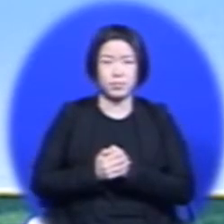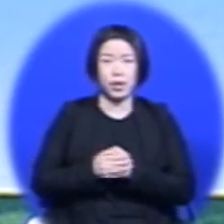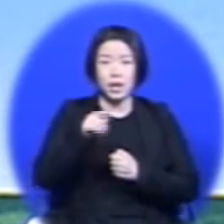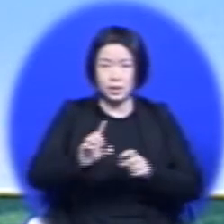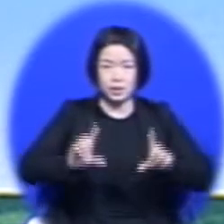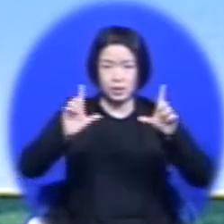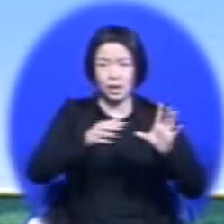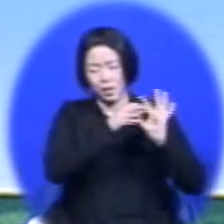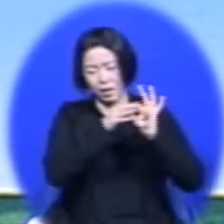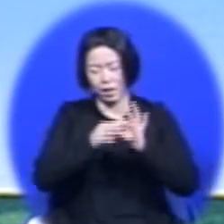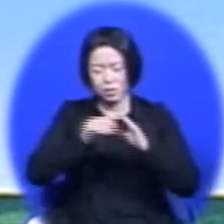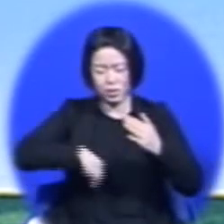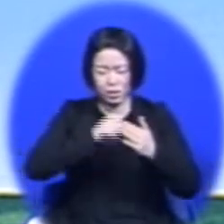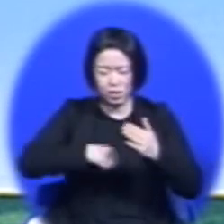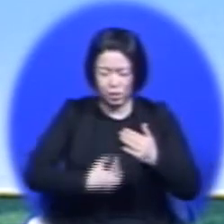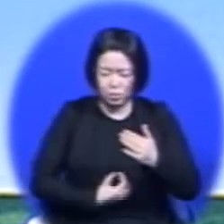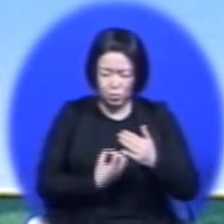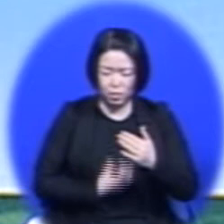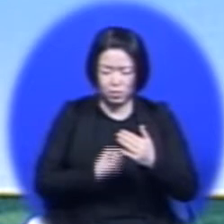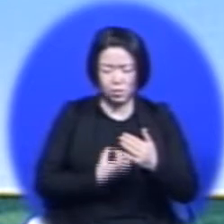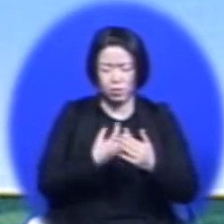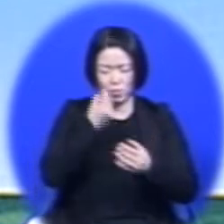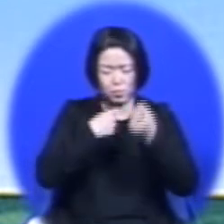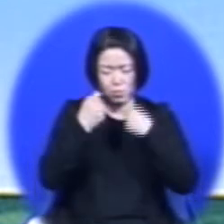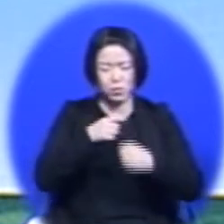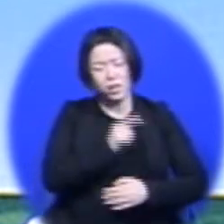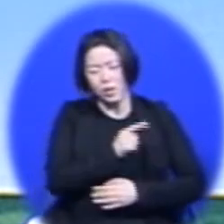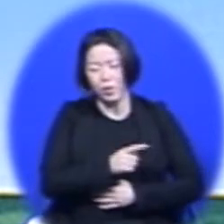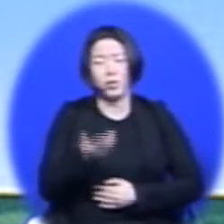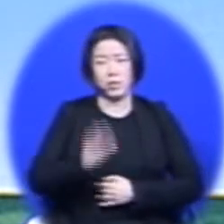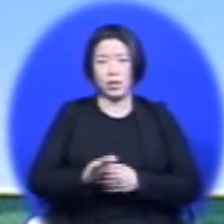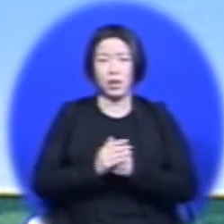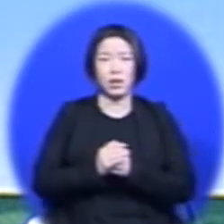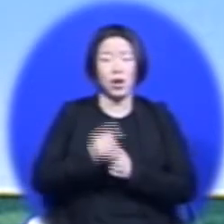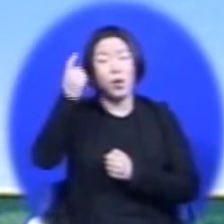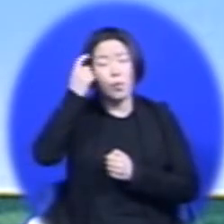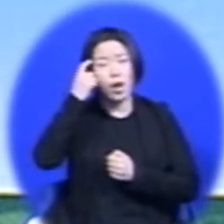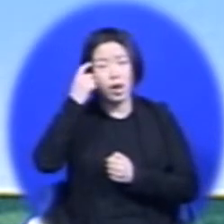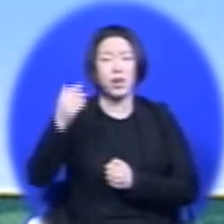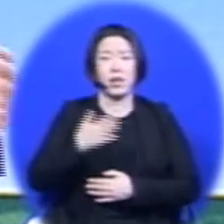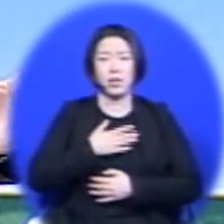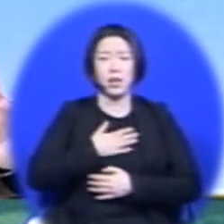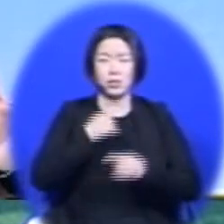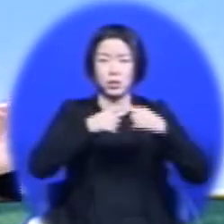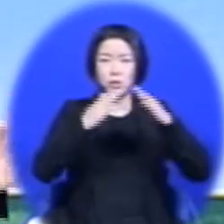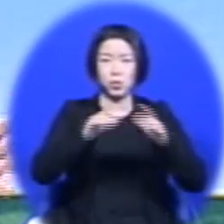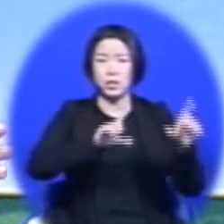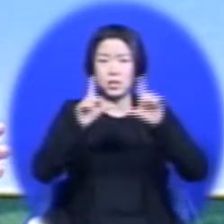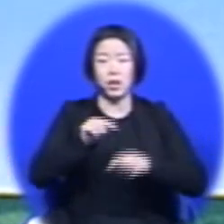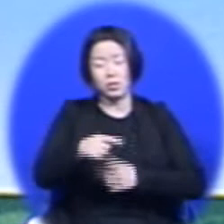그날 내내 제 속에서 그것이 눈물이었어. 이거였는데 그런데 왜 나는 교회 생활이